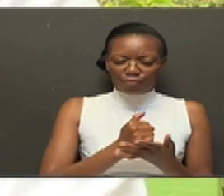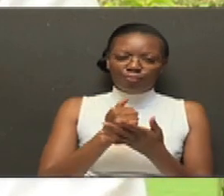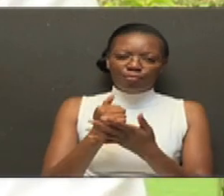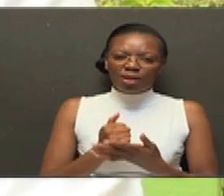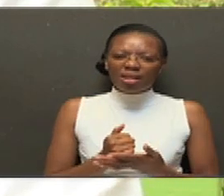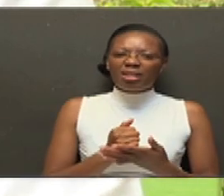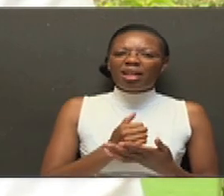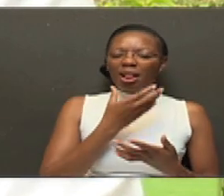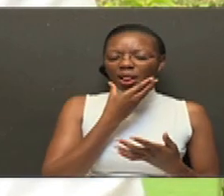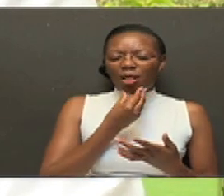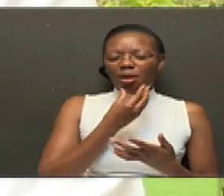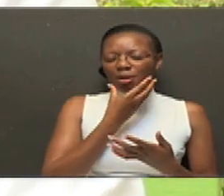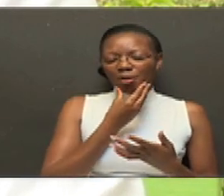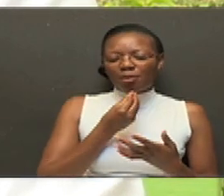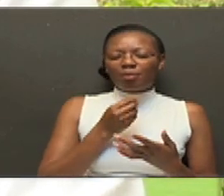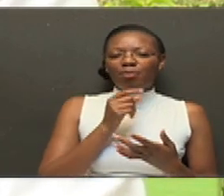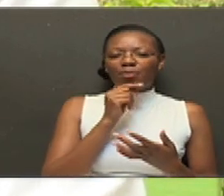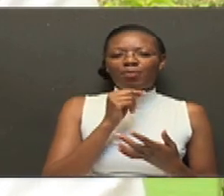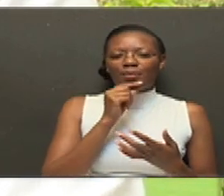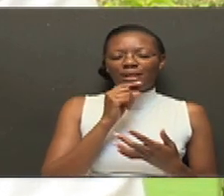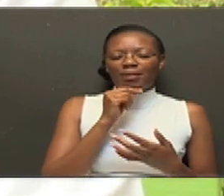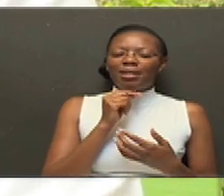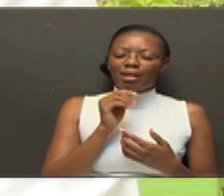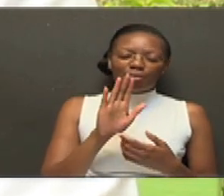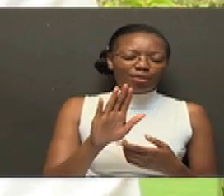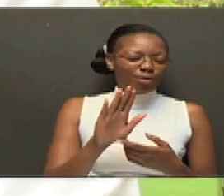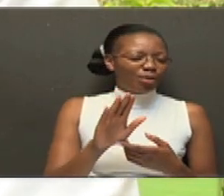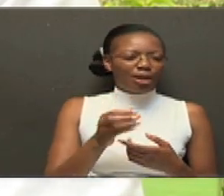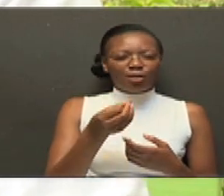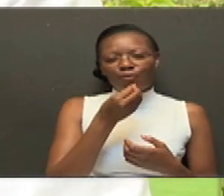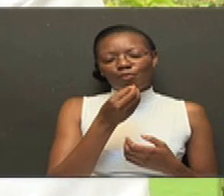kwa wanaume na vijana. Kwa hivyo ukiangalia cricket